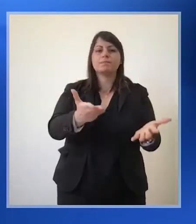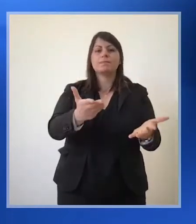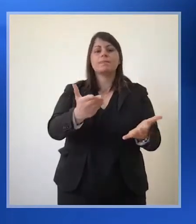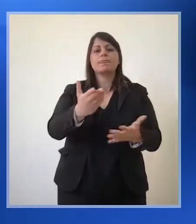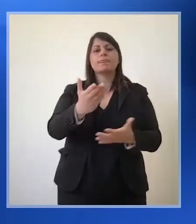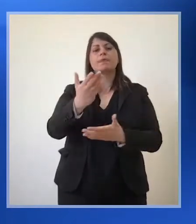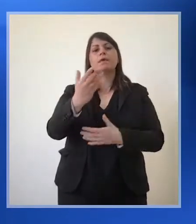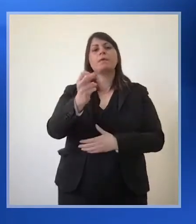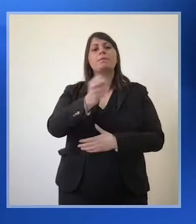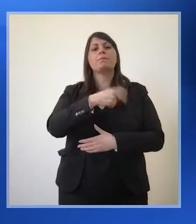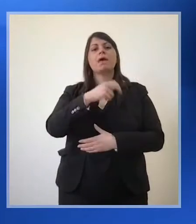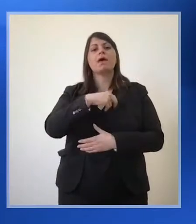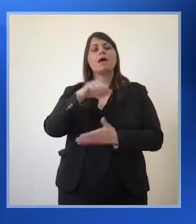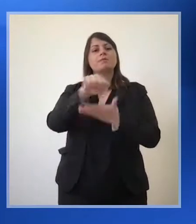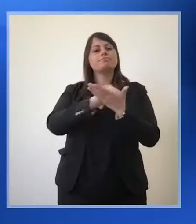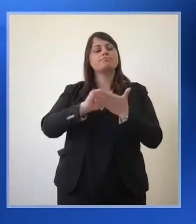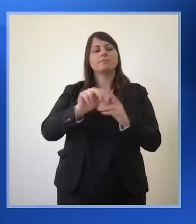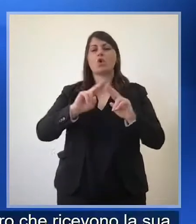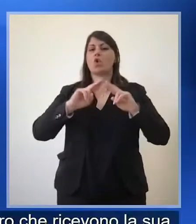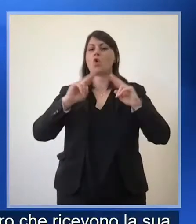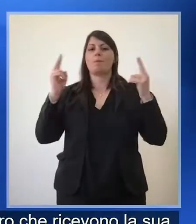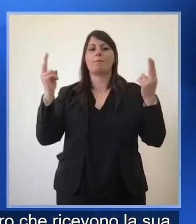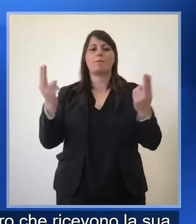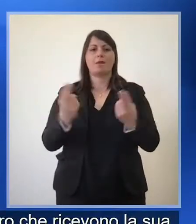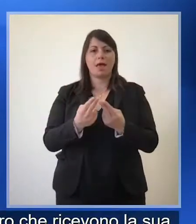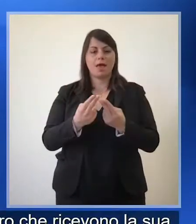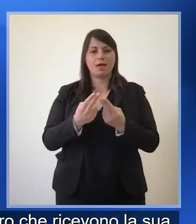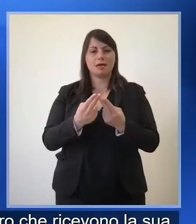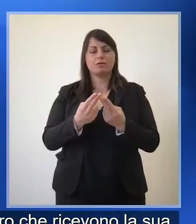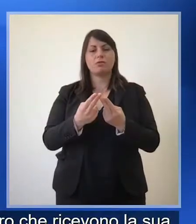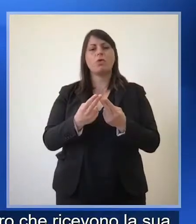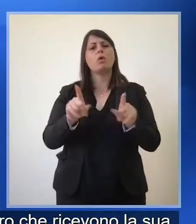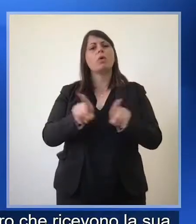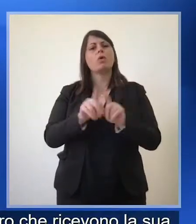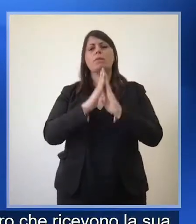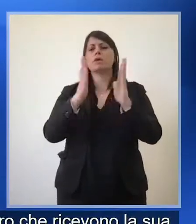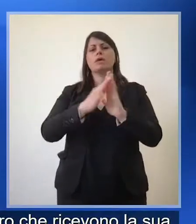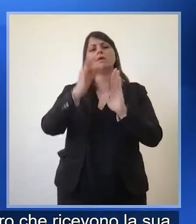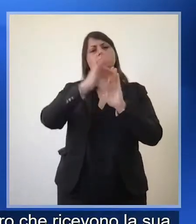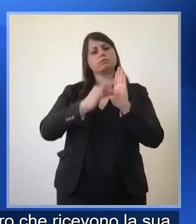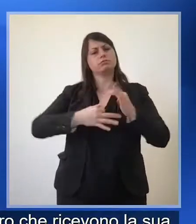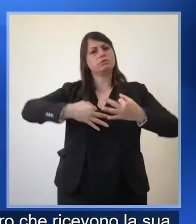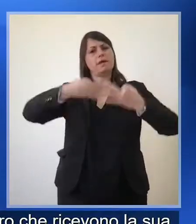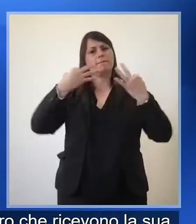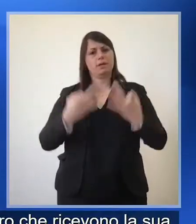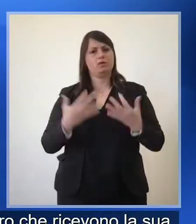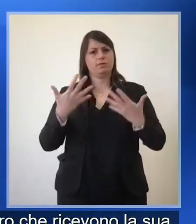l'indulgenza plenaria nella forma stabilita dalla Chiesa.